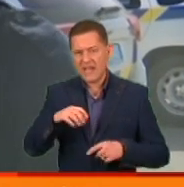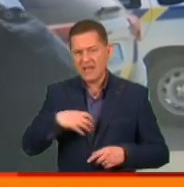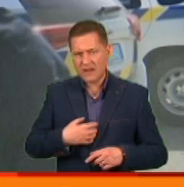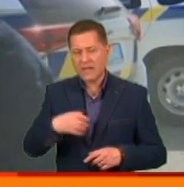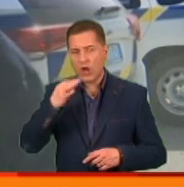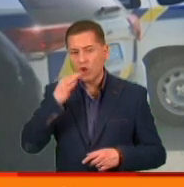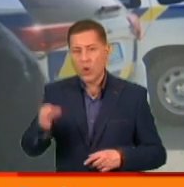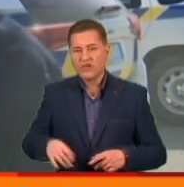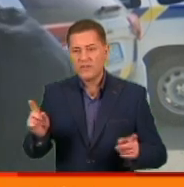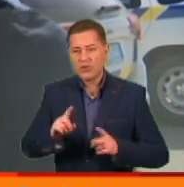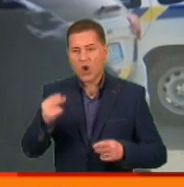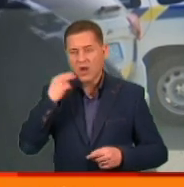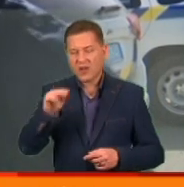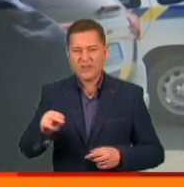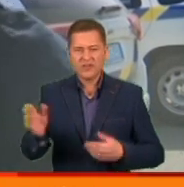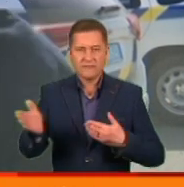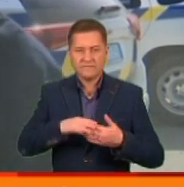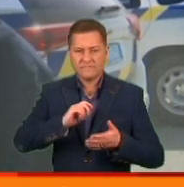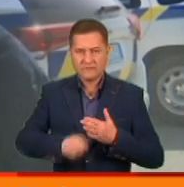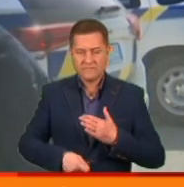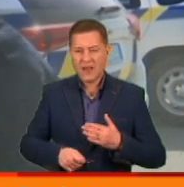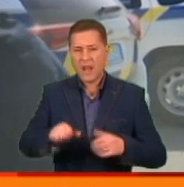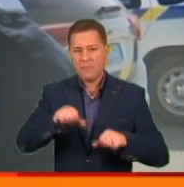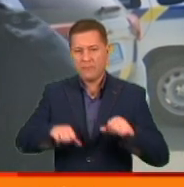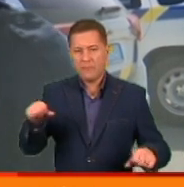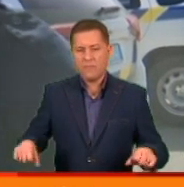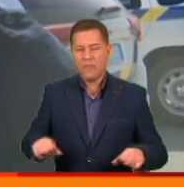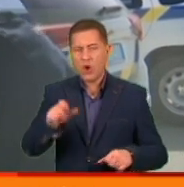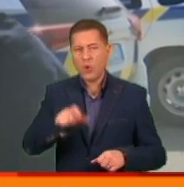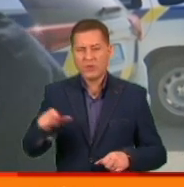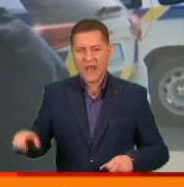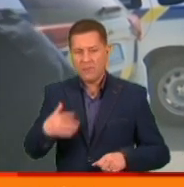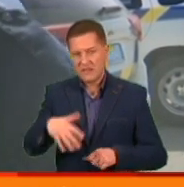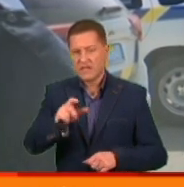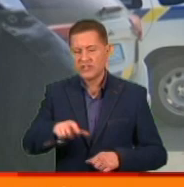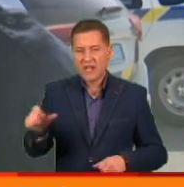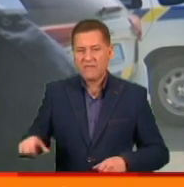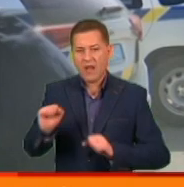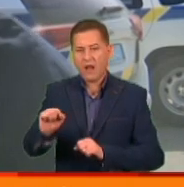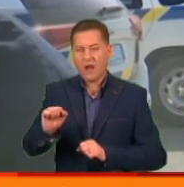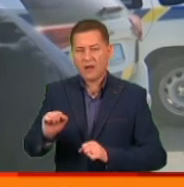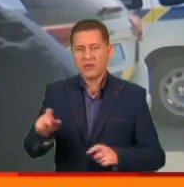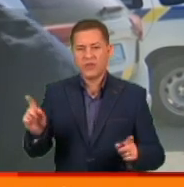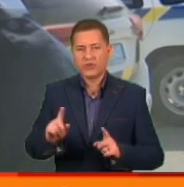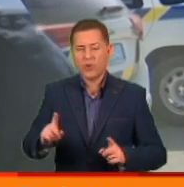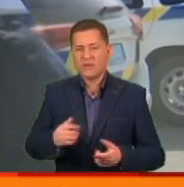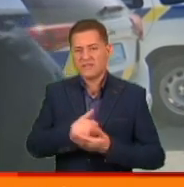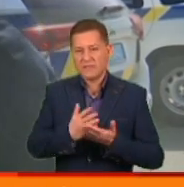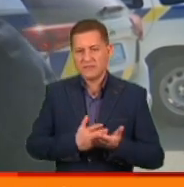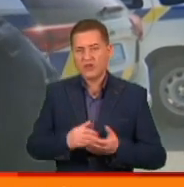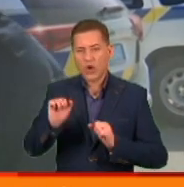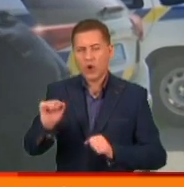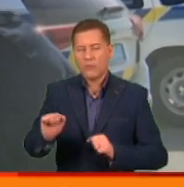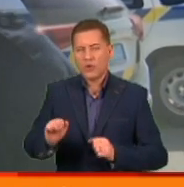що краще перестрахуватися і виставитися більше трошки людей для того, щоб достатньо було забезпечити